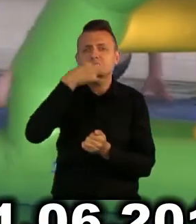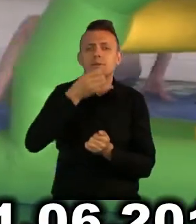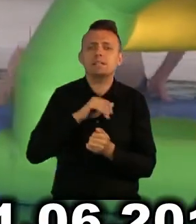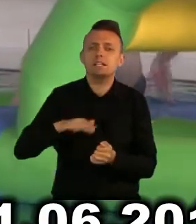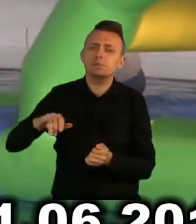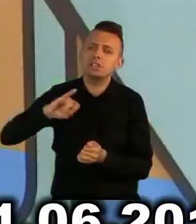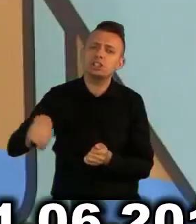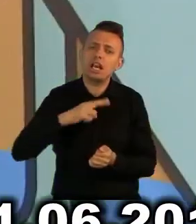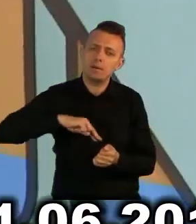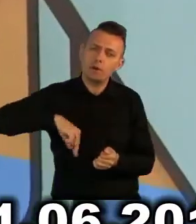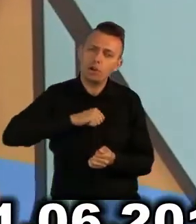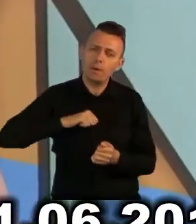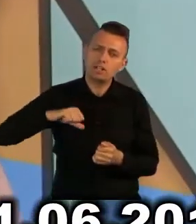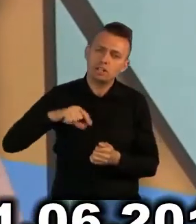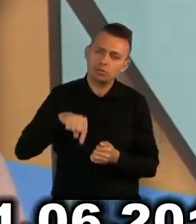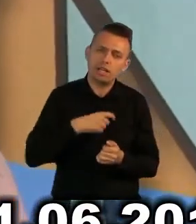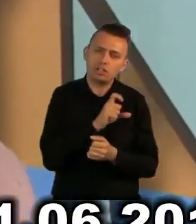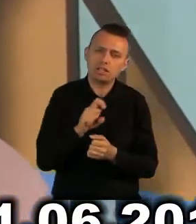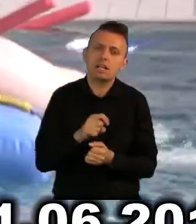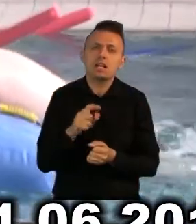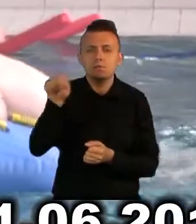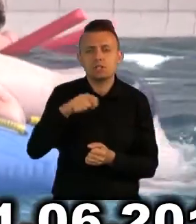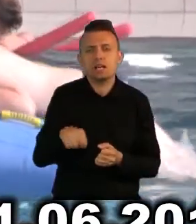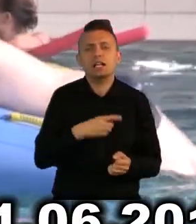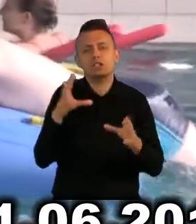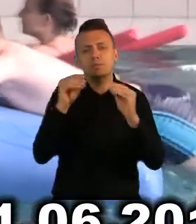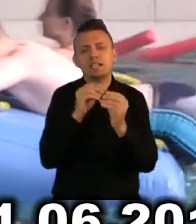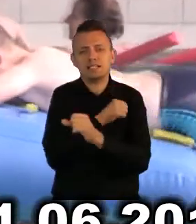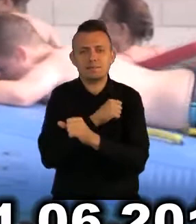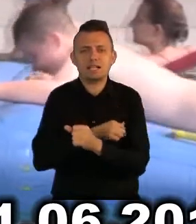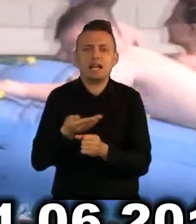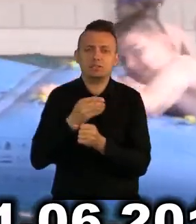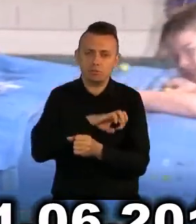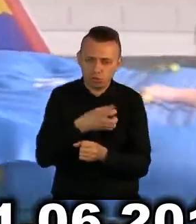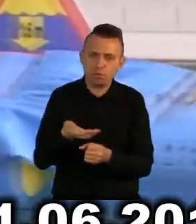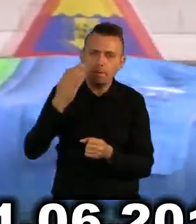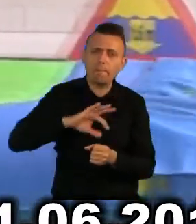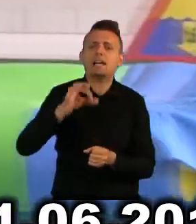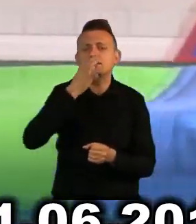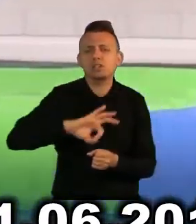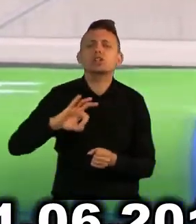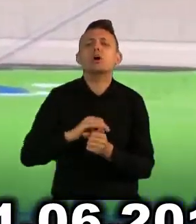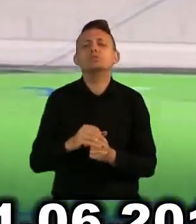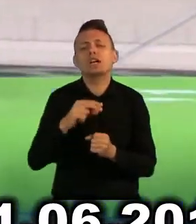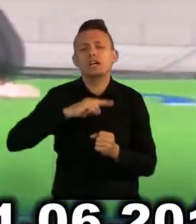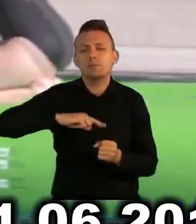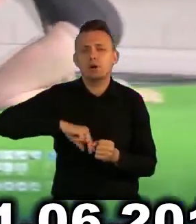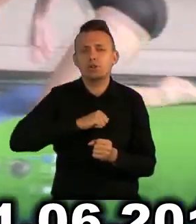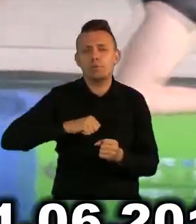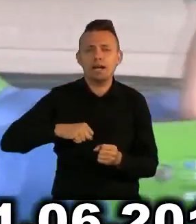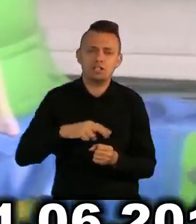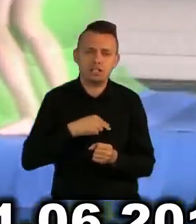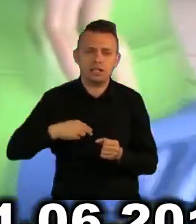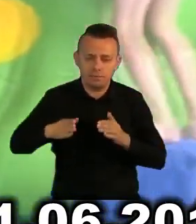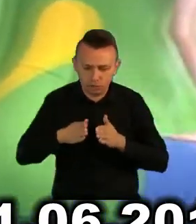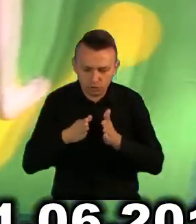im się nowa atrakcja. Przyjechaliśmy z klasą, no i bardzo dobrze się bawimy. To jest też przeszkód, najpierw wchodzimy na takie, trzeba się